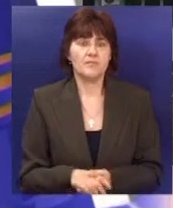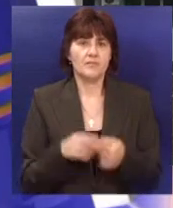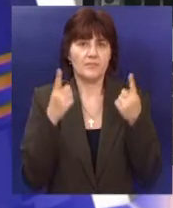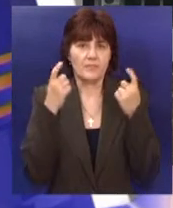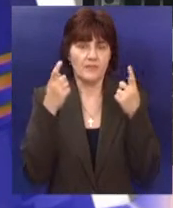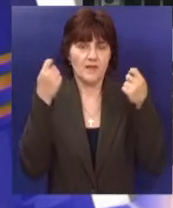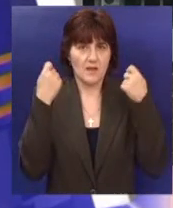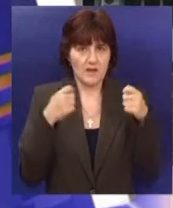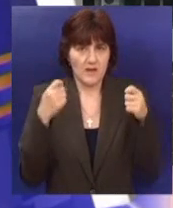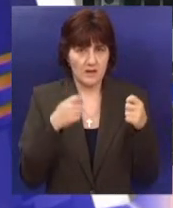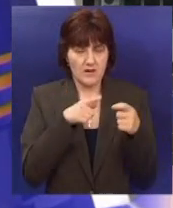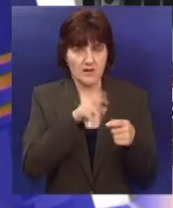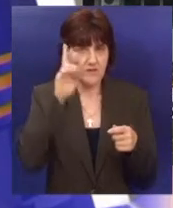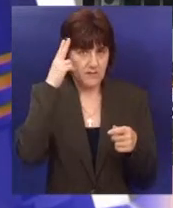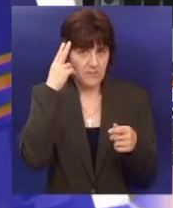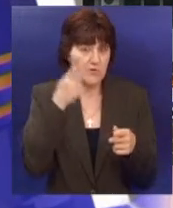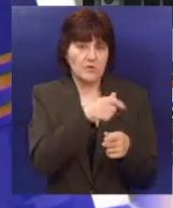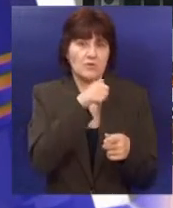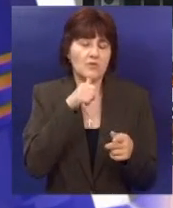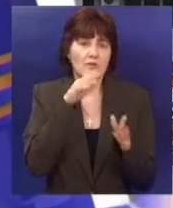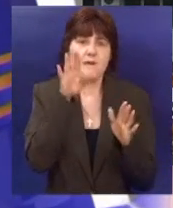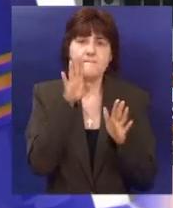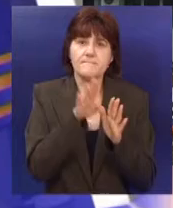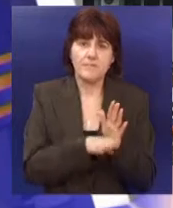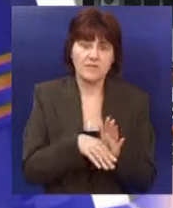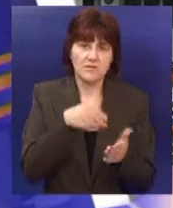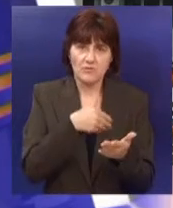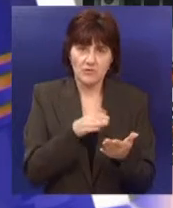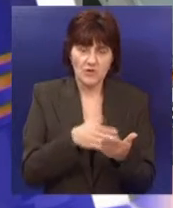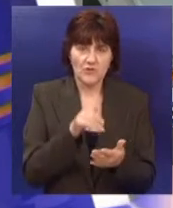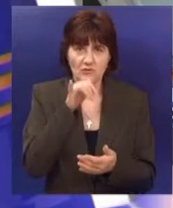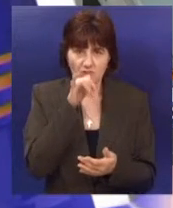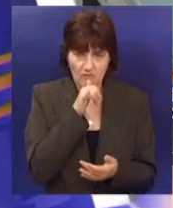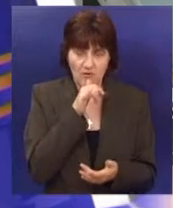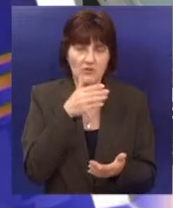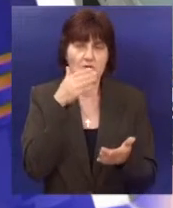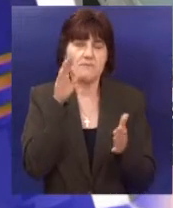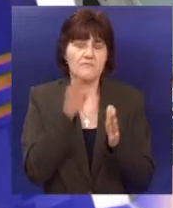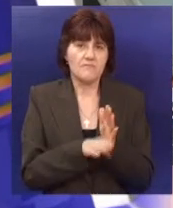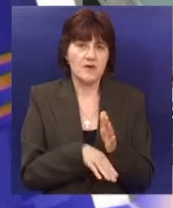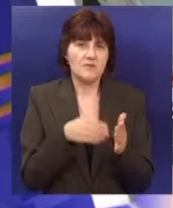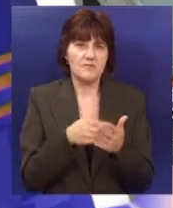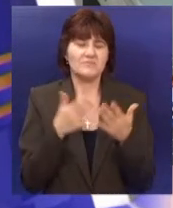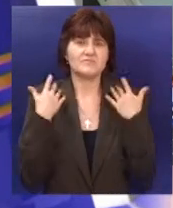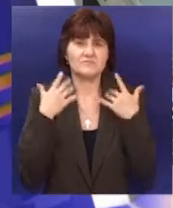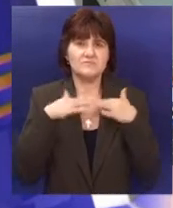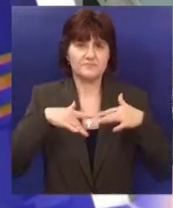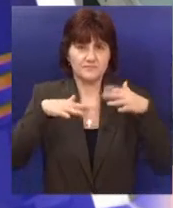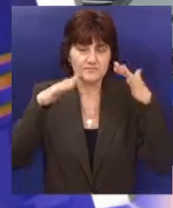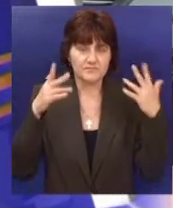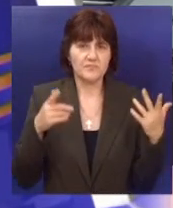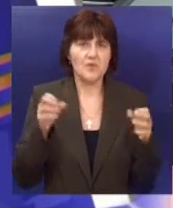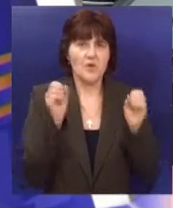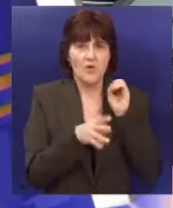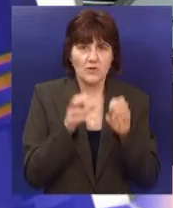tome. Zelena gradnja doprinosi smanjenju potrošnje vode za 40%, emisije ugljen dioksida za 33%, za